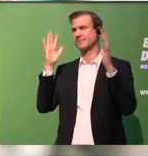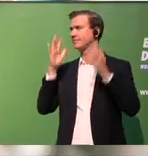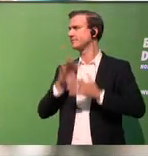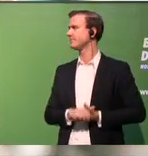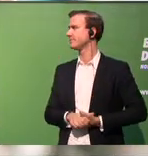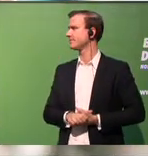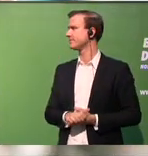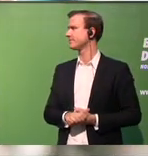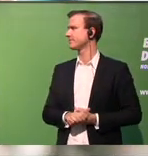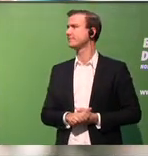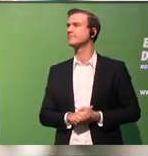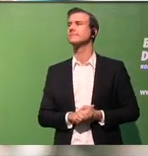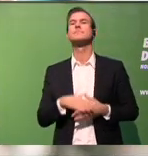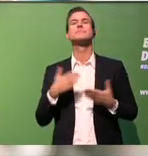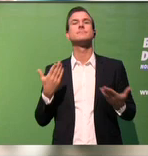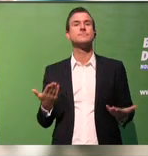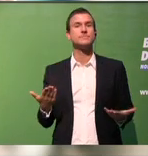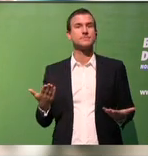Damit sind wir jetzt